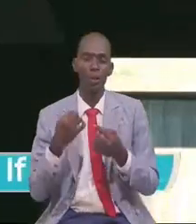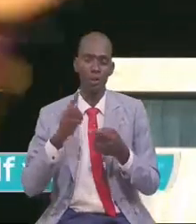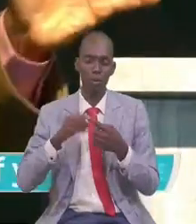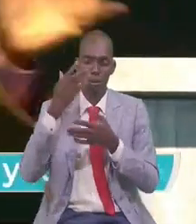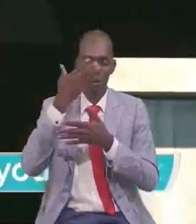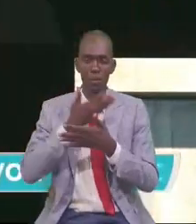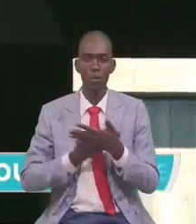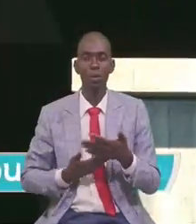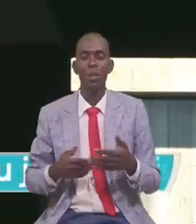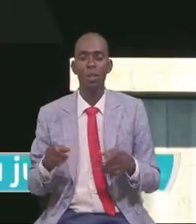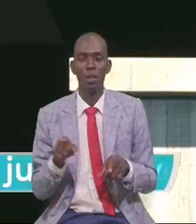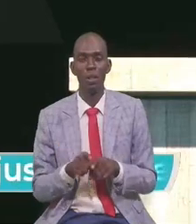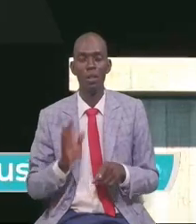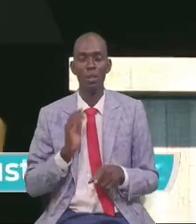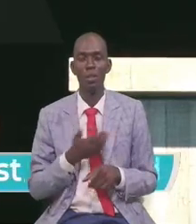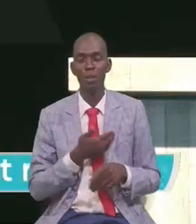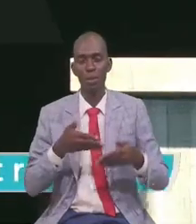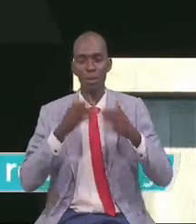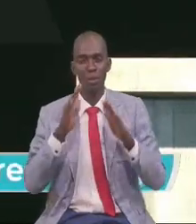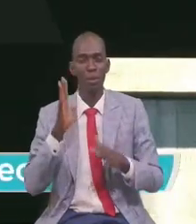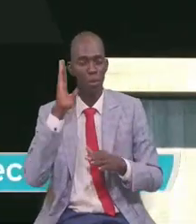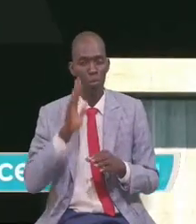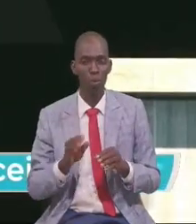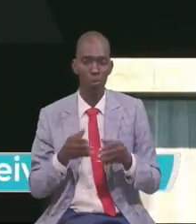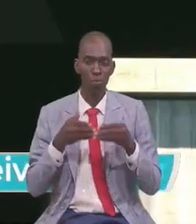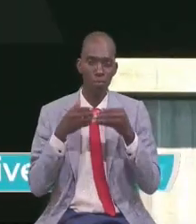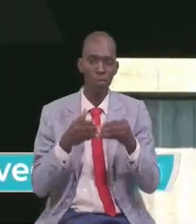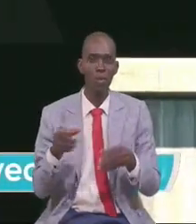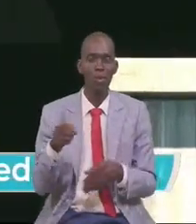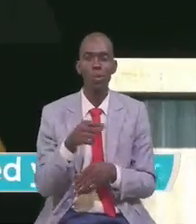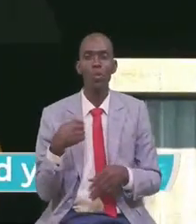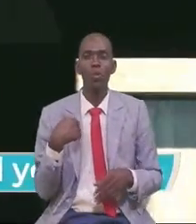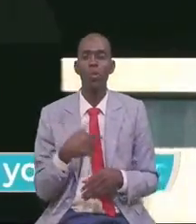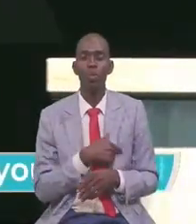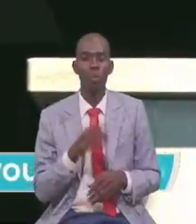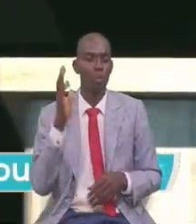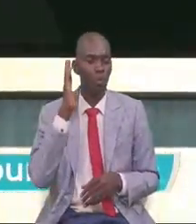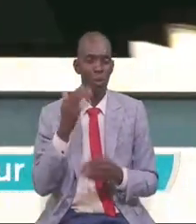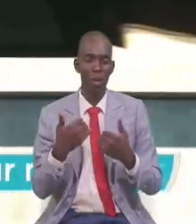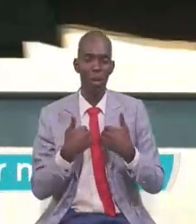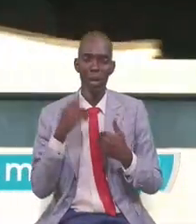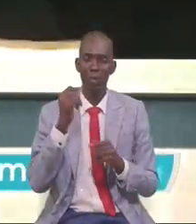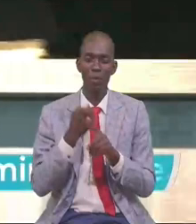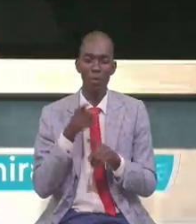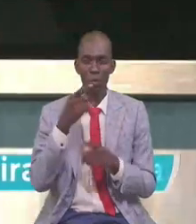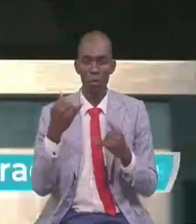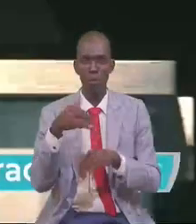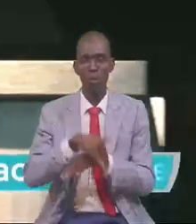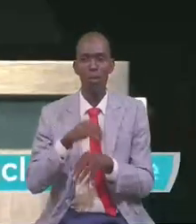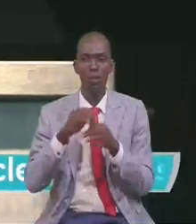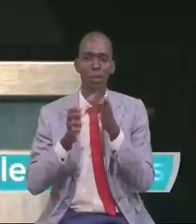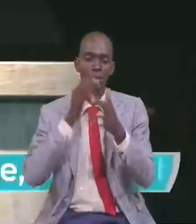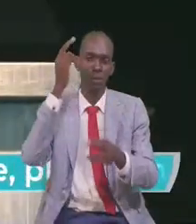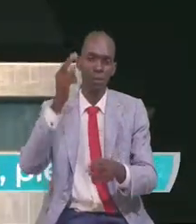notre pasteur va te diriger, nous aurons des témoignages pour toi et tu viendras au nom de Jésus.